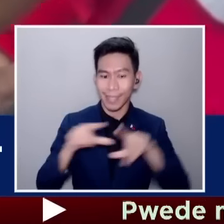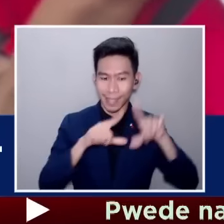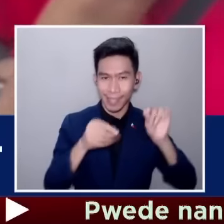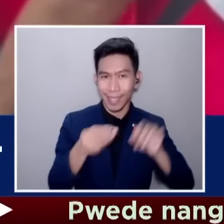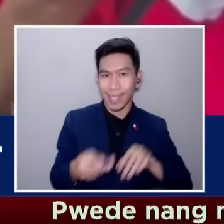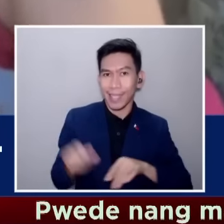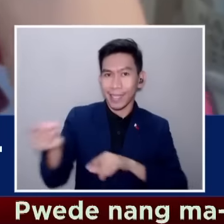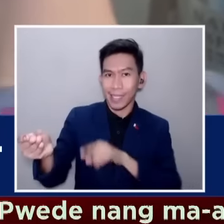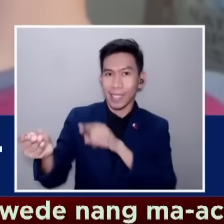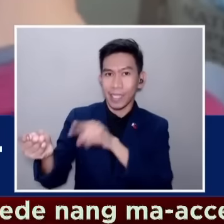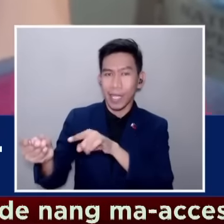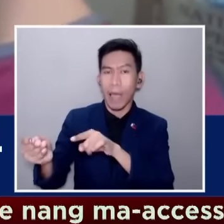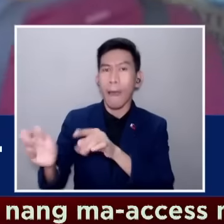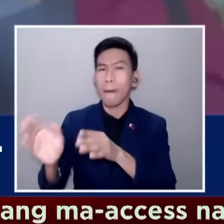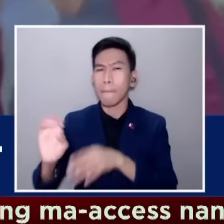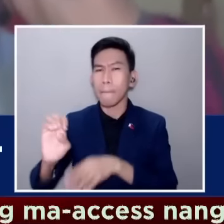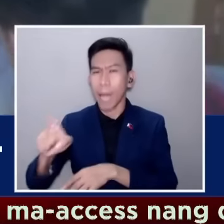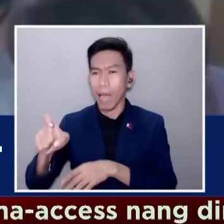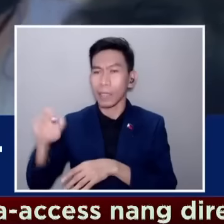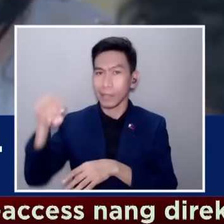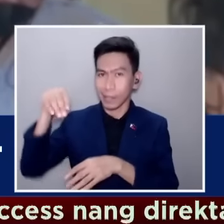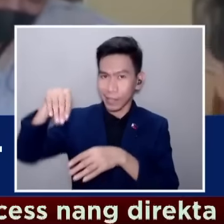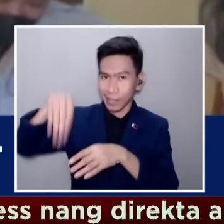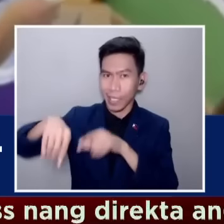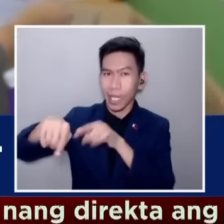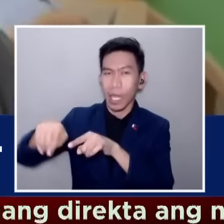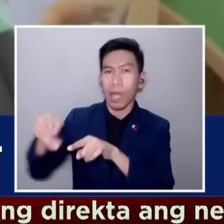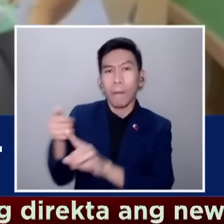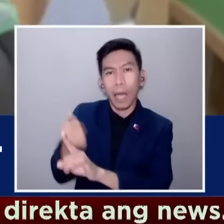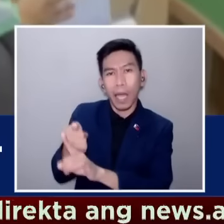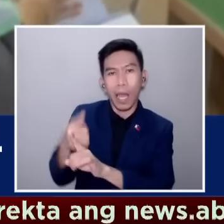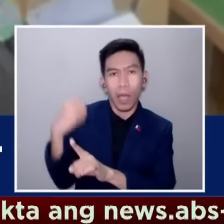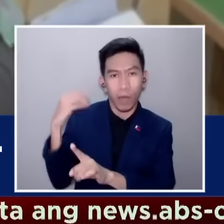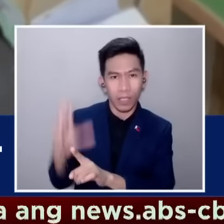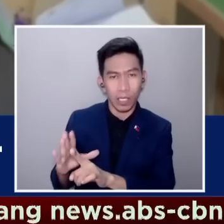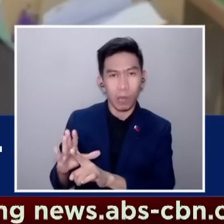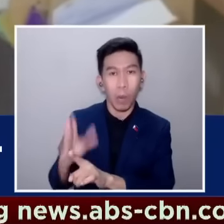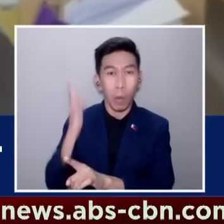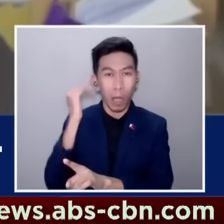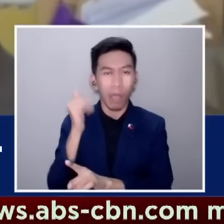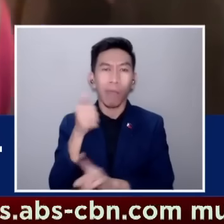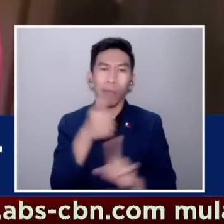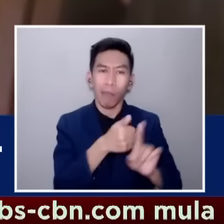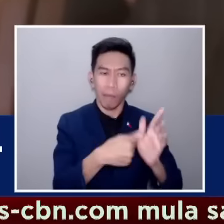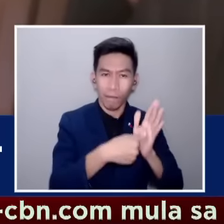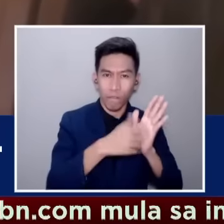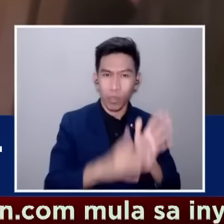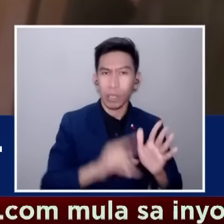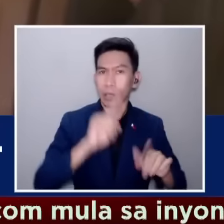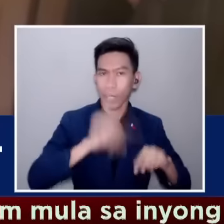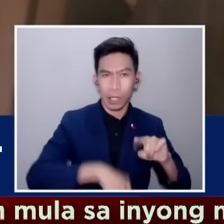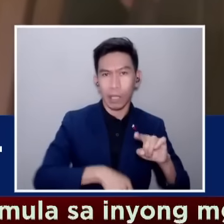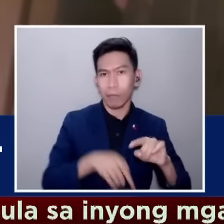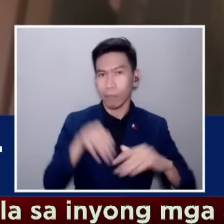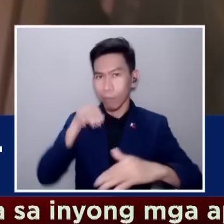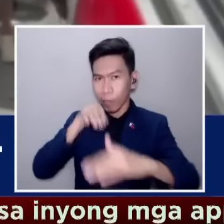mga balota kasi hindi nila pwede isaksak yun sa VCM. Kumbaga tiwala na lang ito.